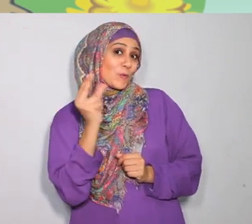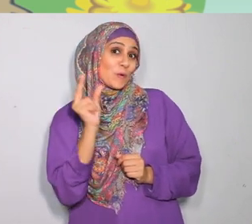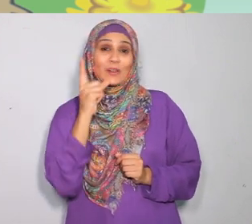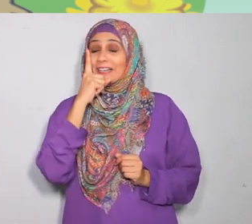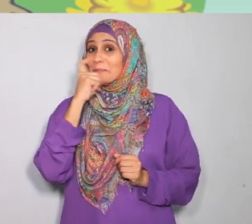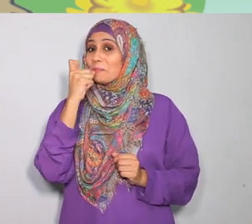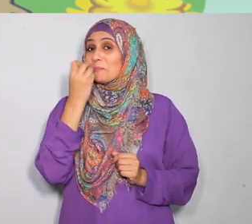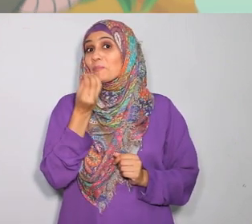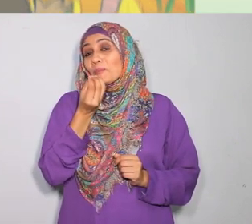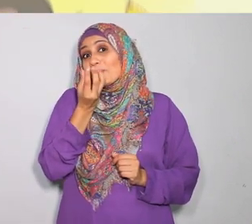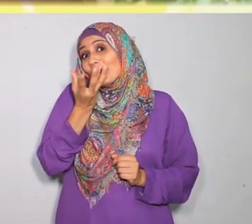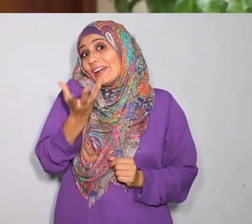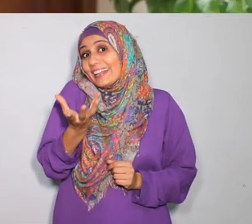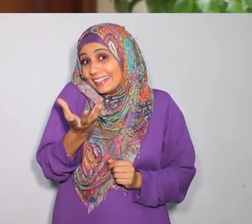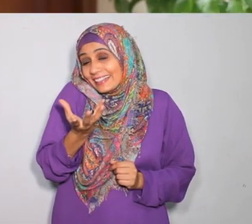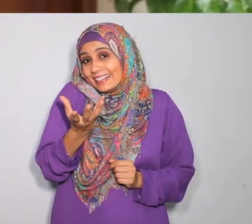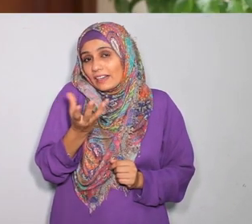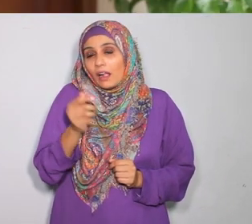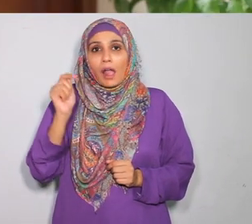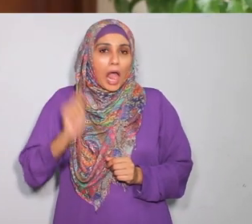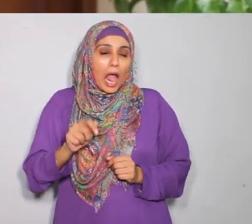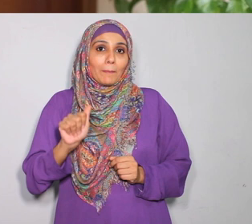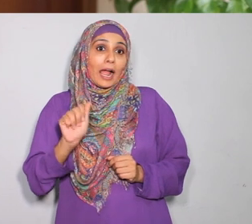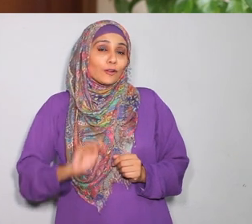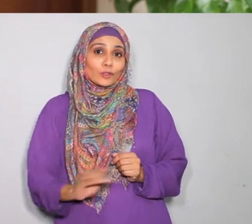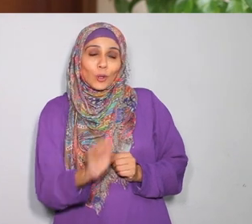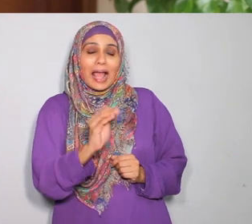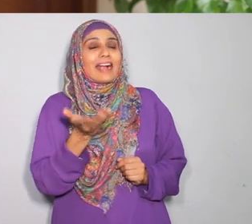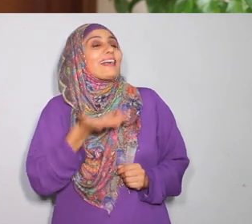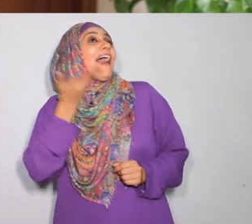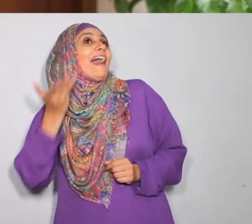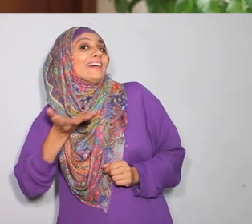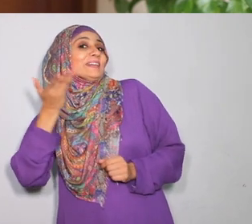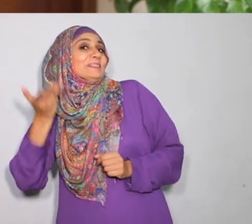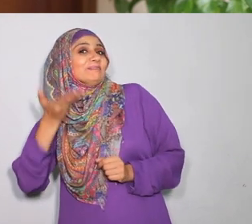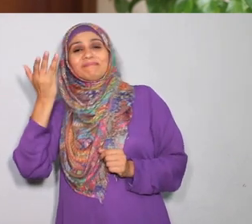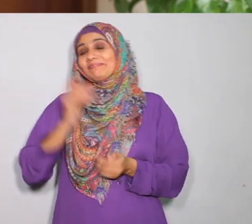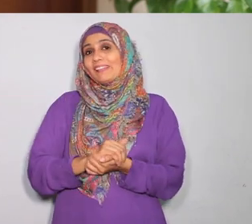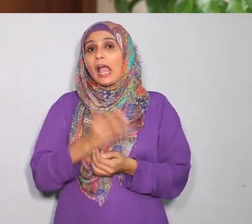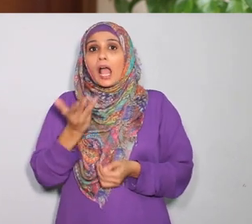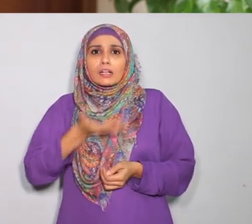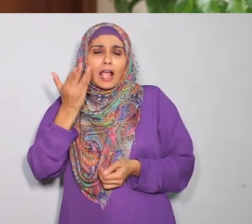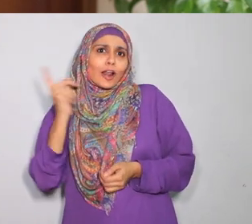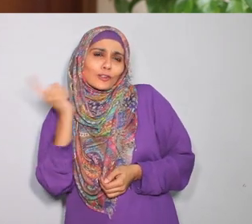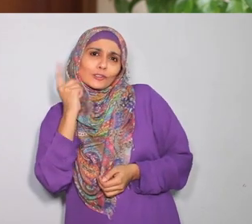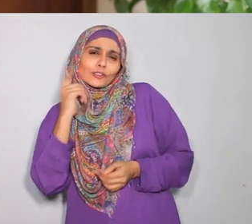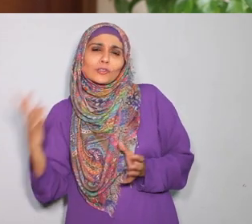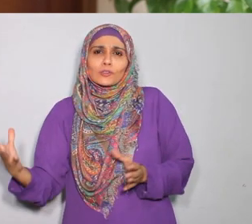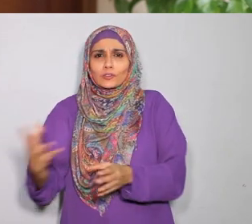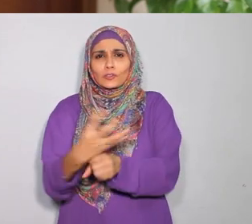गोलमेज़ फू अब अनवर गाने लगा गाना सुनते सुनते